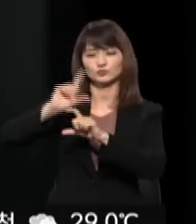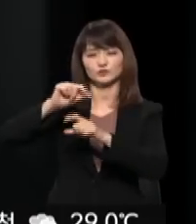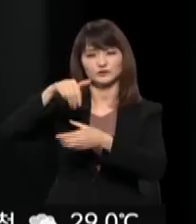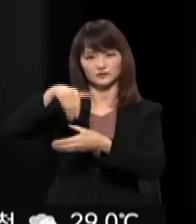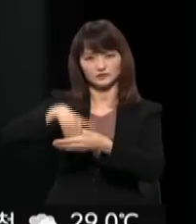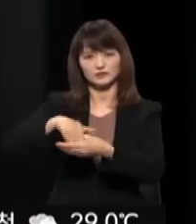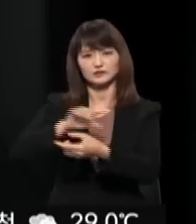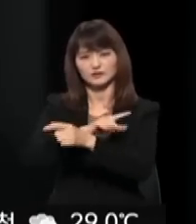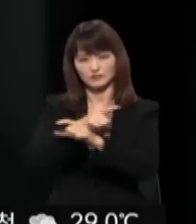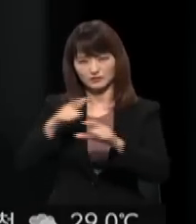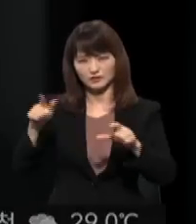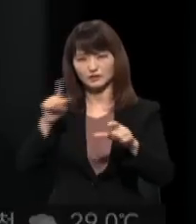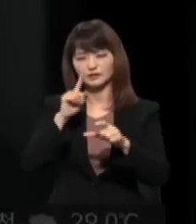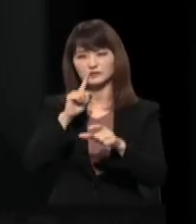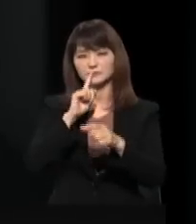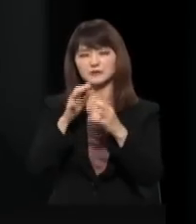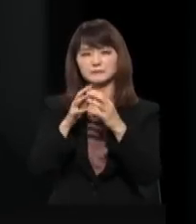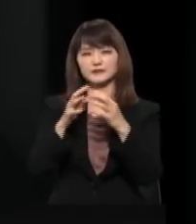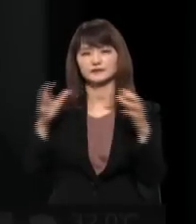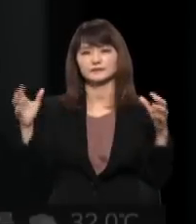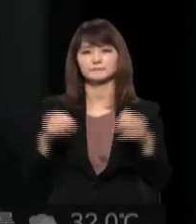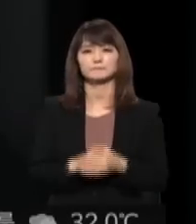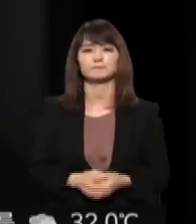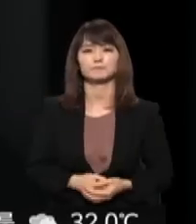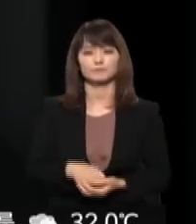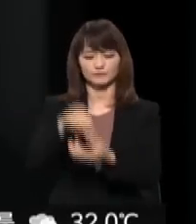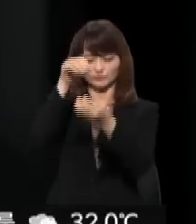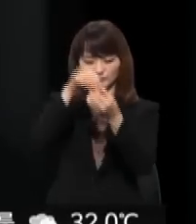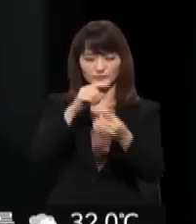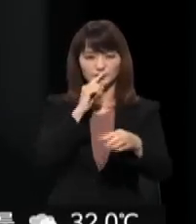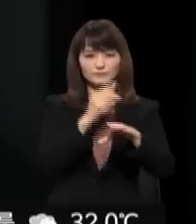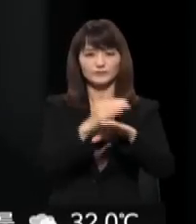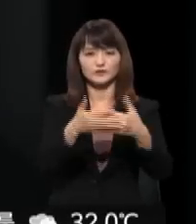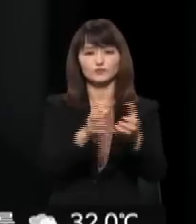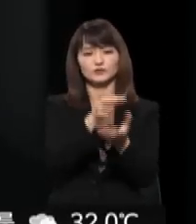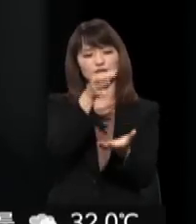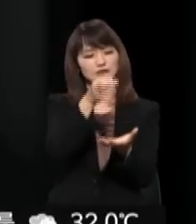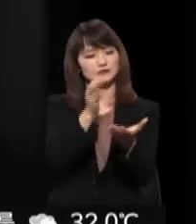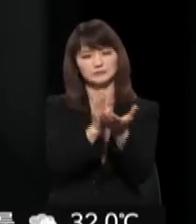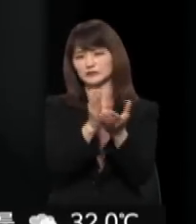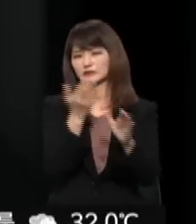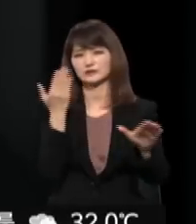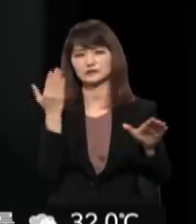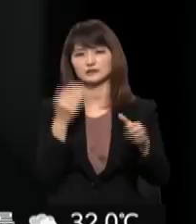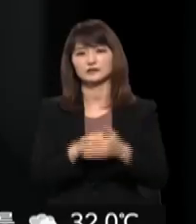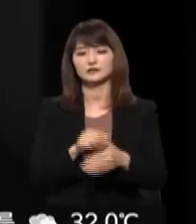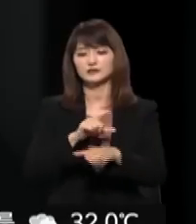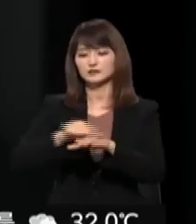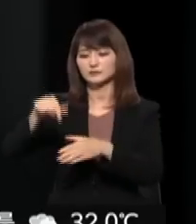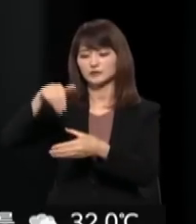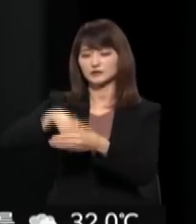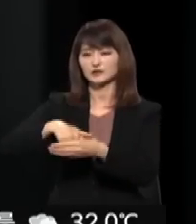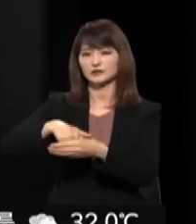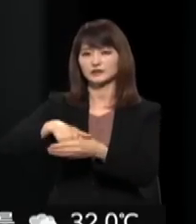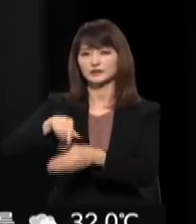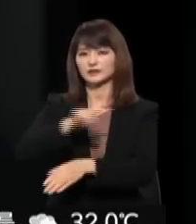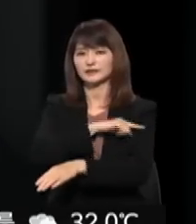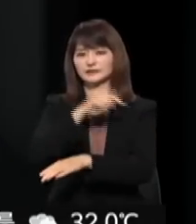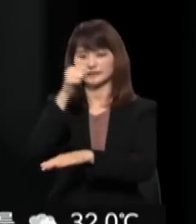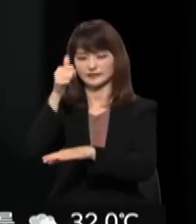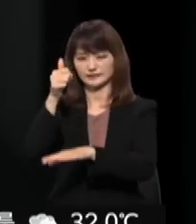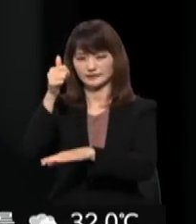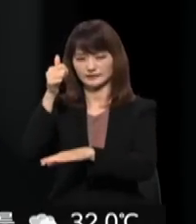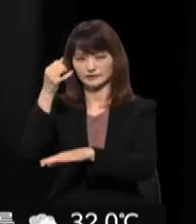여러가지 좀 무리수를 뒀던 모습에 대해서 이게 전통적인 민주당의 가치나 이런 거에 맞느냐 그게 이제 지방선거에 최저 특별로 나타난 거